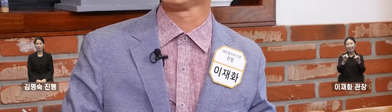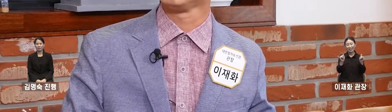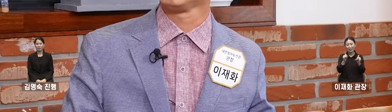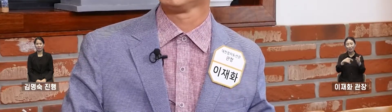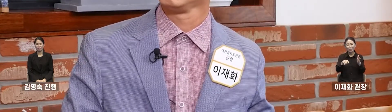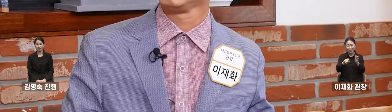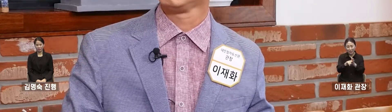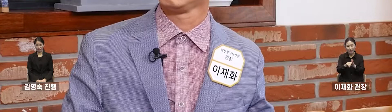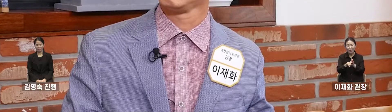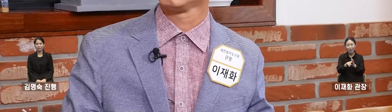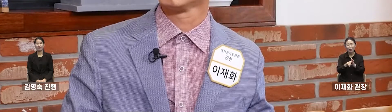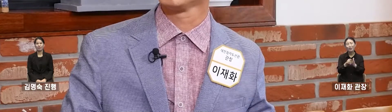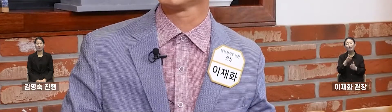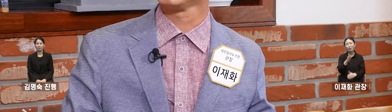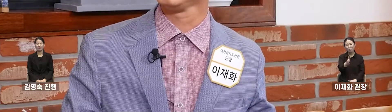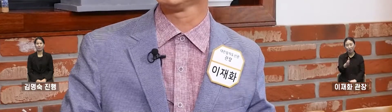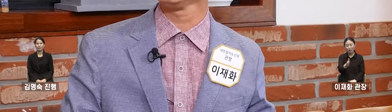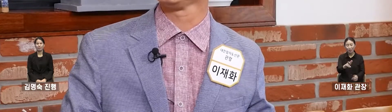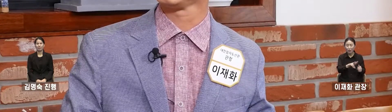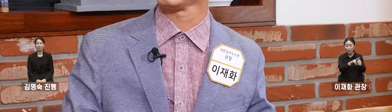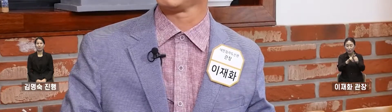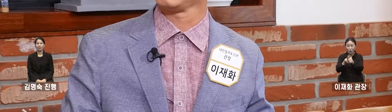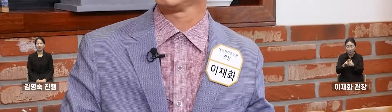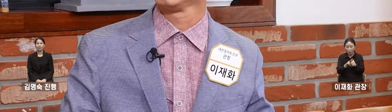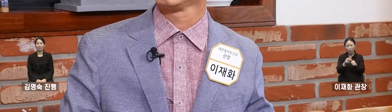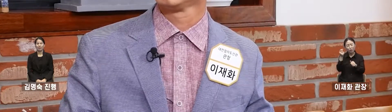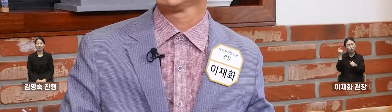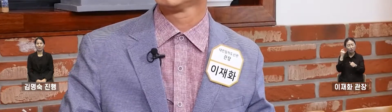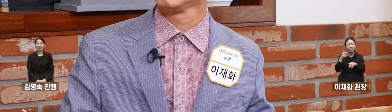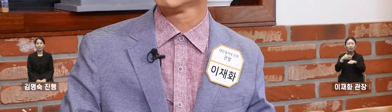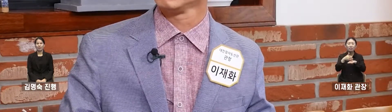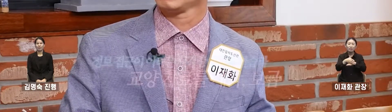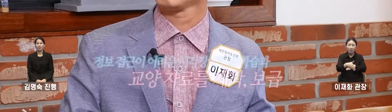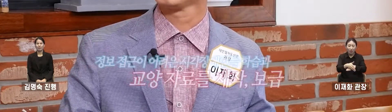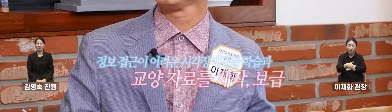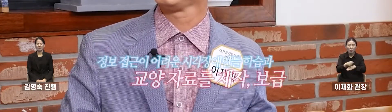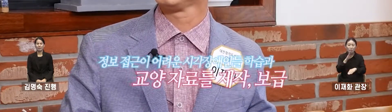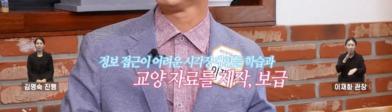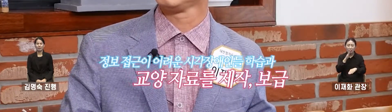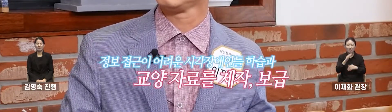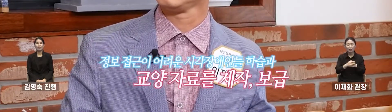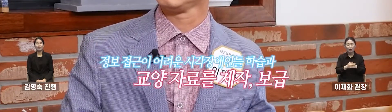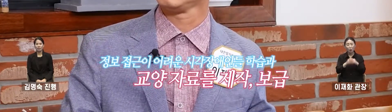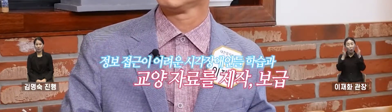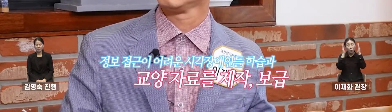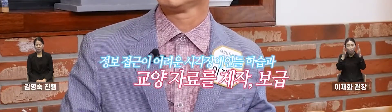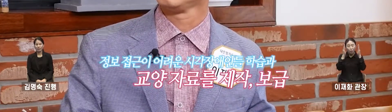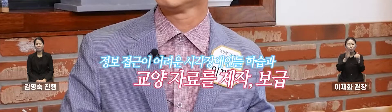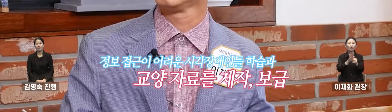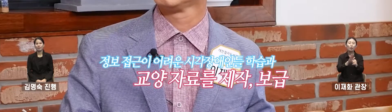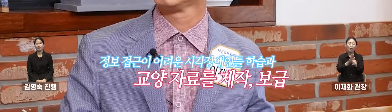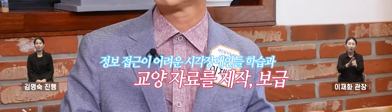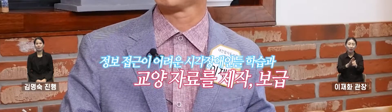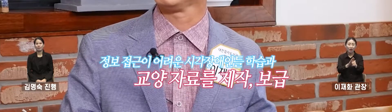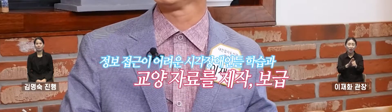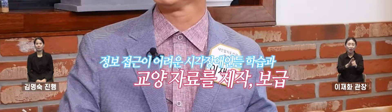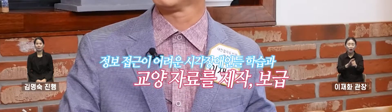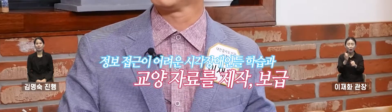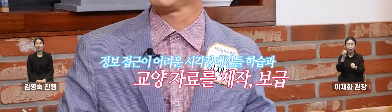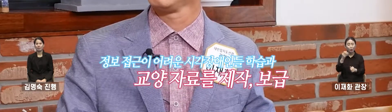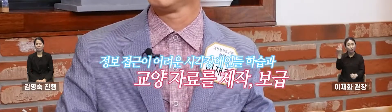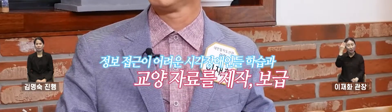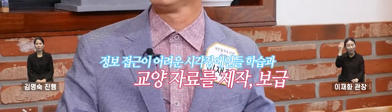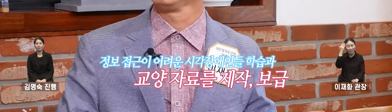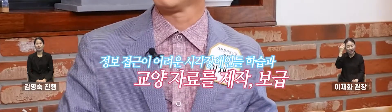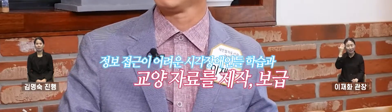시각장애인들께 주로 정보 접근이 어려우니까 그런 어떤 학습이라든지 또 이런 어떤